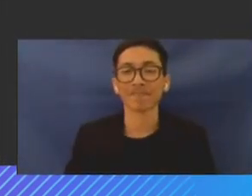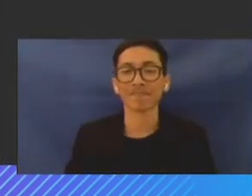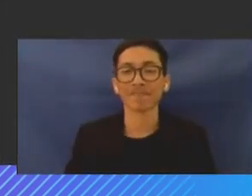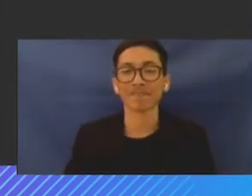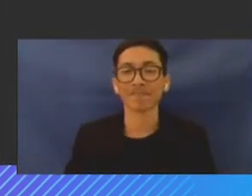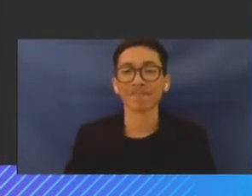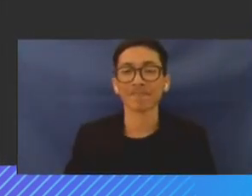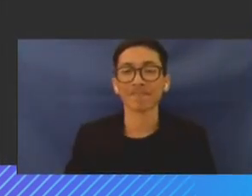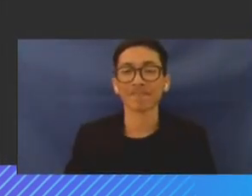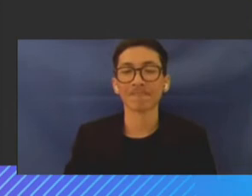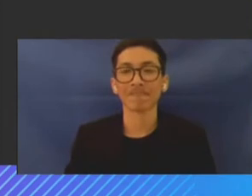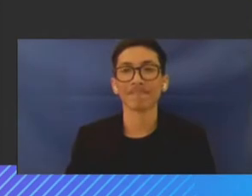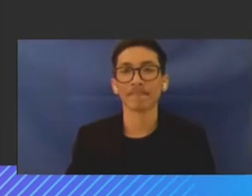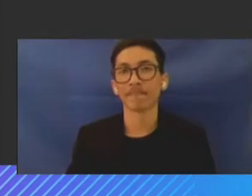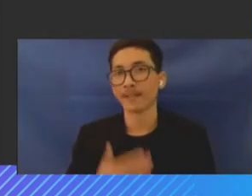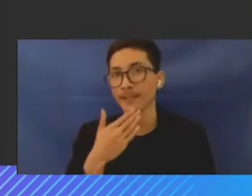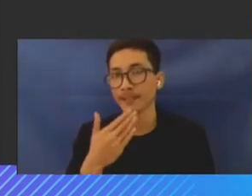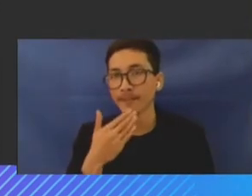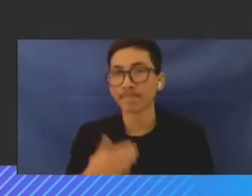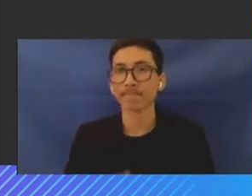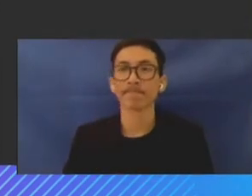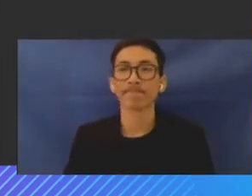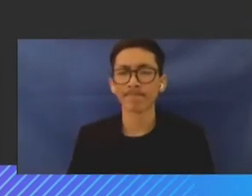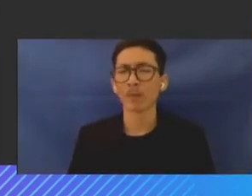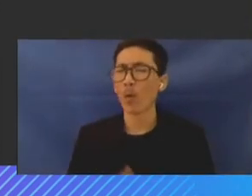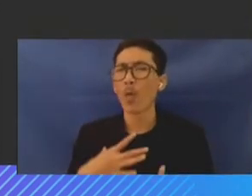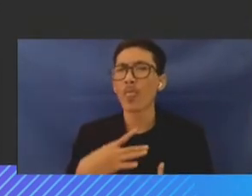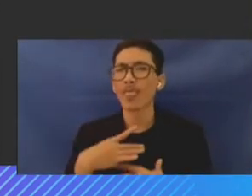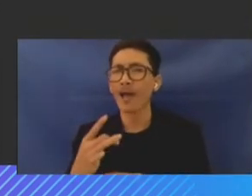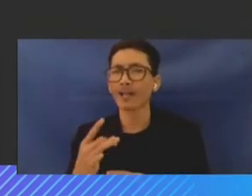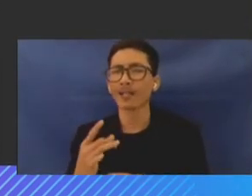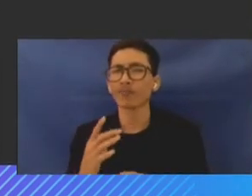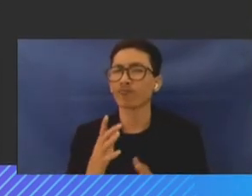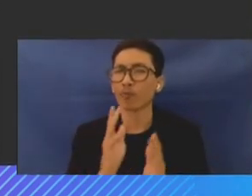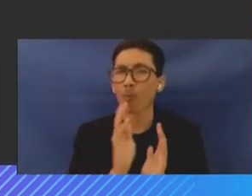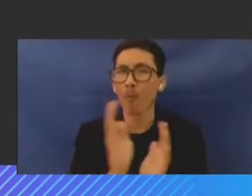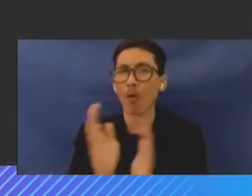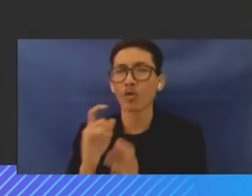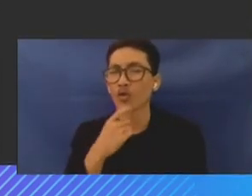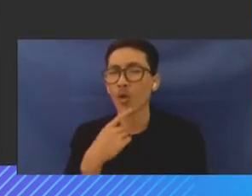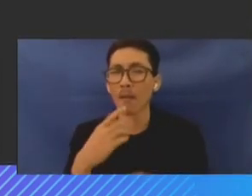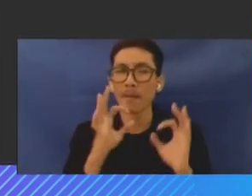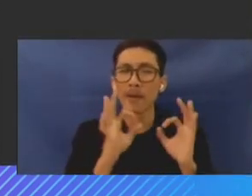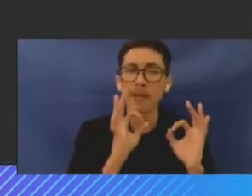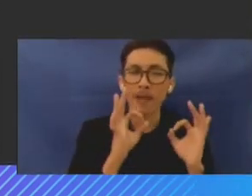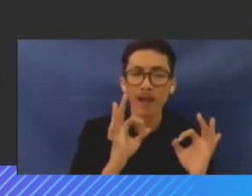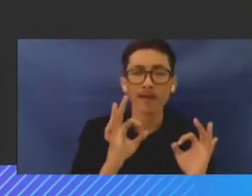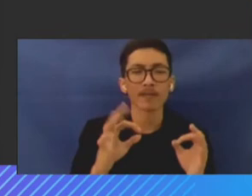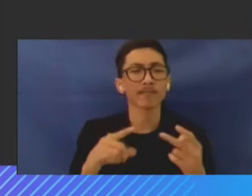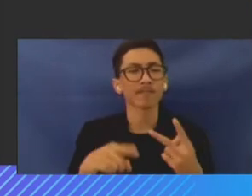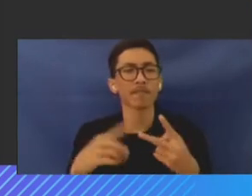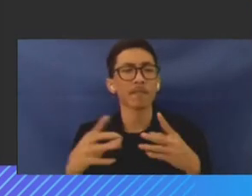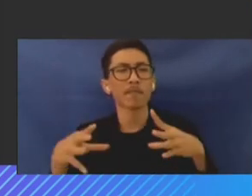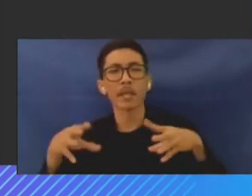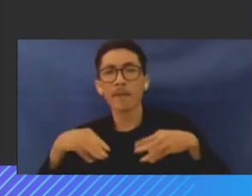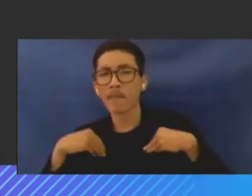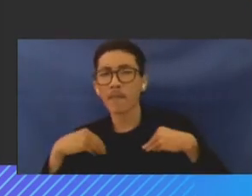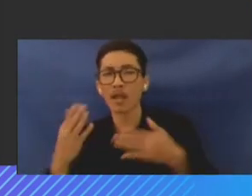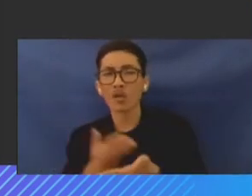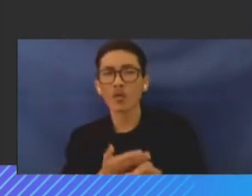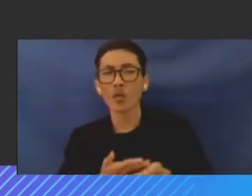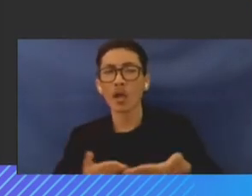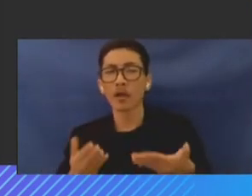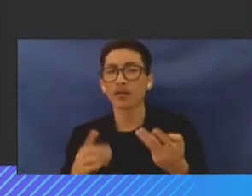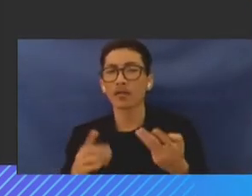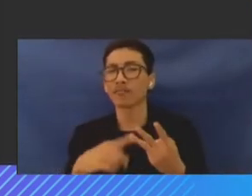banget pembicaraannya gitu kan, terkait dengan pendidikan, penerimaan, social interaction, dan segala macam. Nah, saya pengen tahu gitu